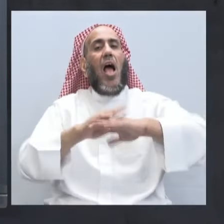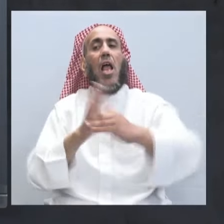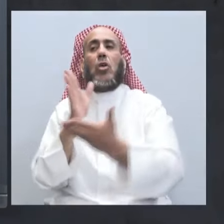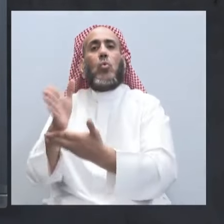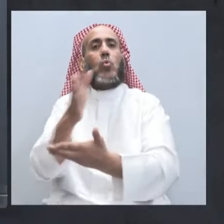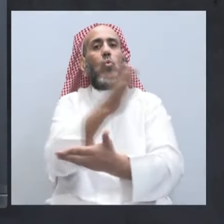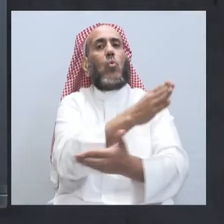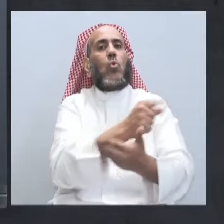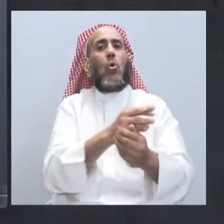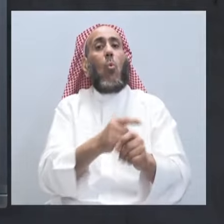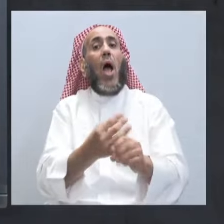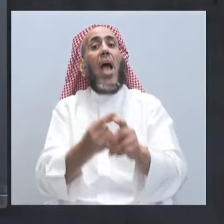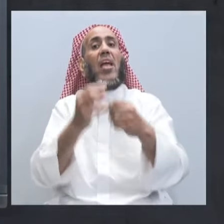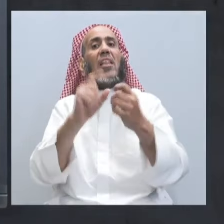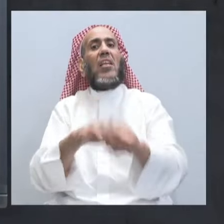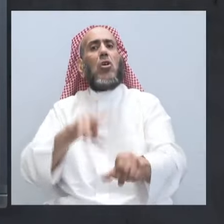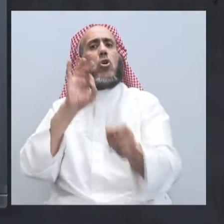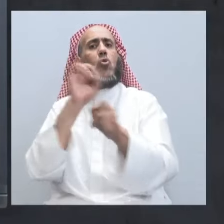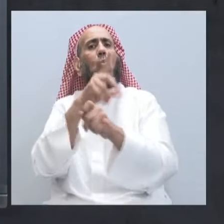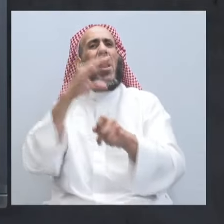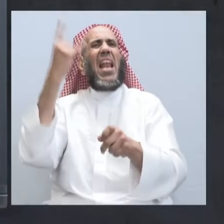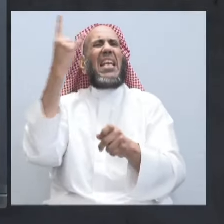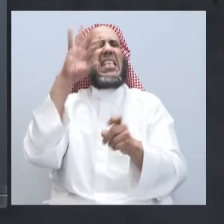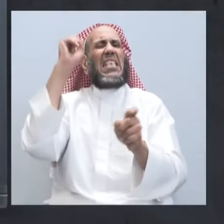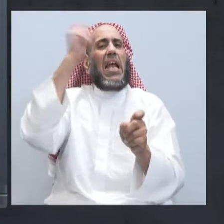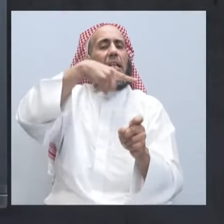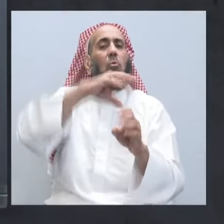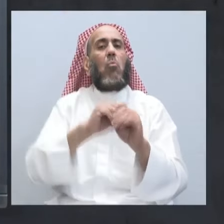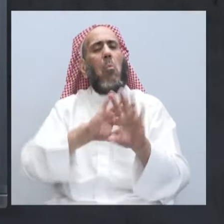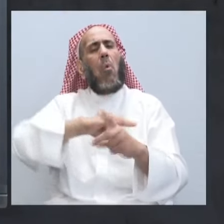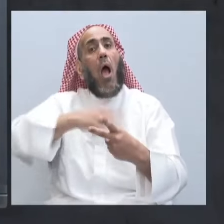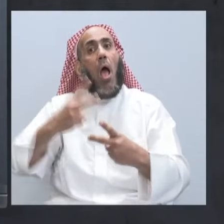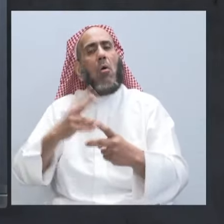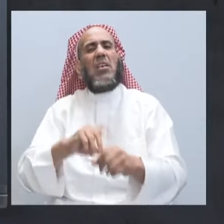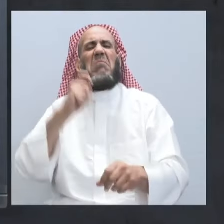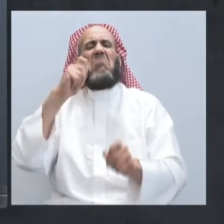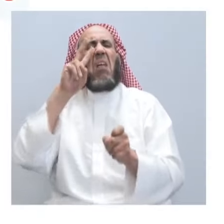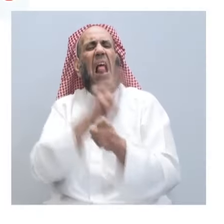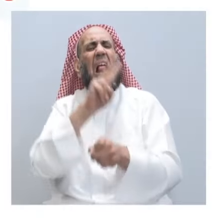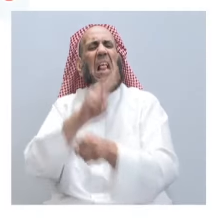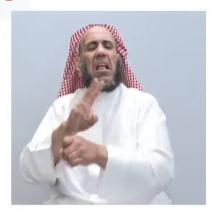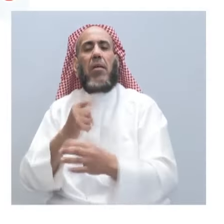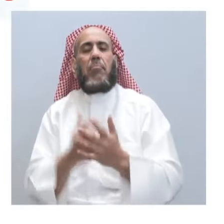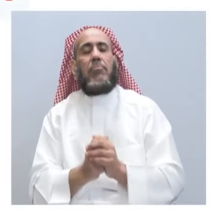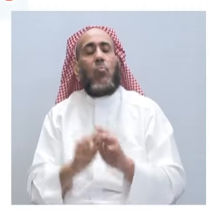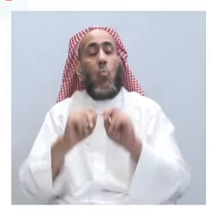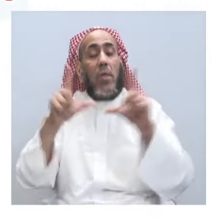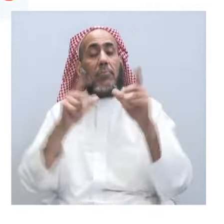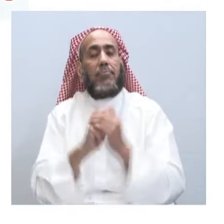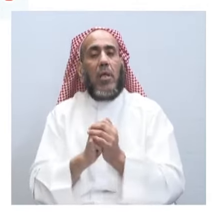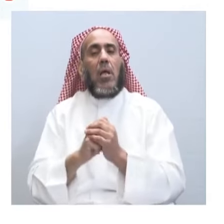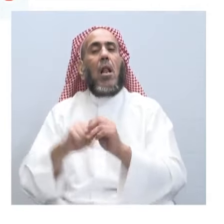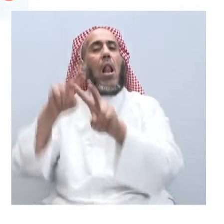ورجو للشياطين غير ذلك هو كذب وافتراء واضح ايضا